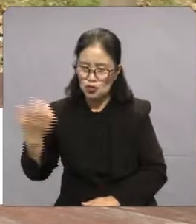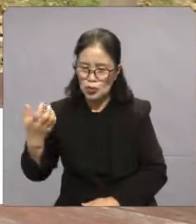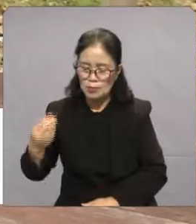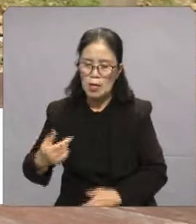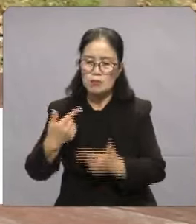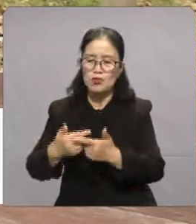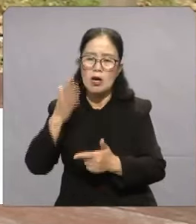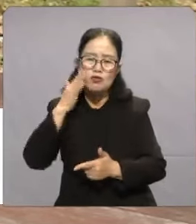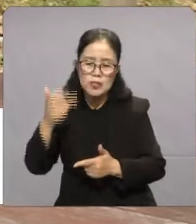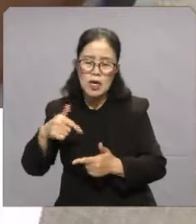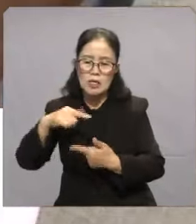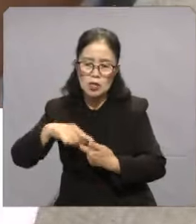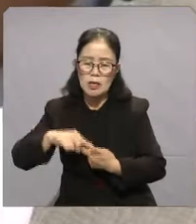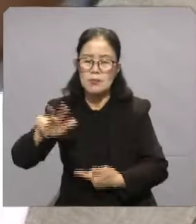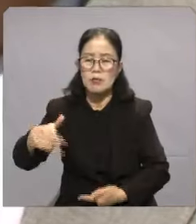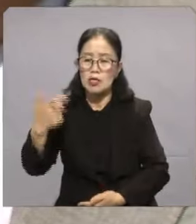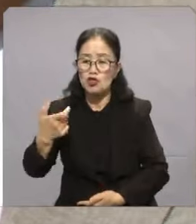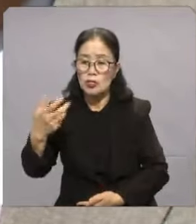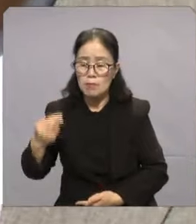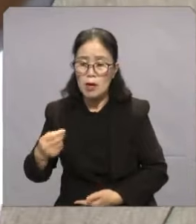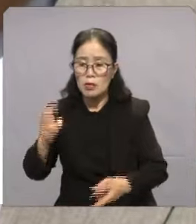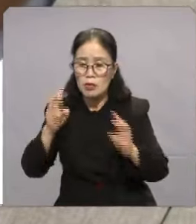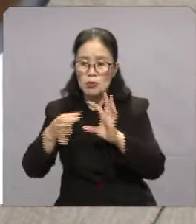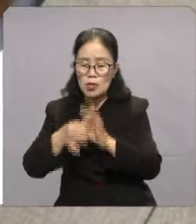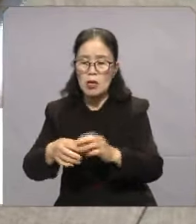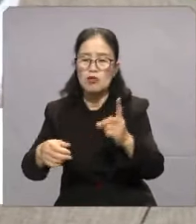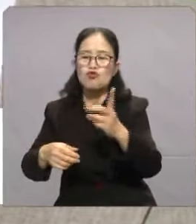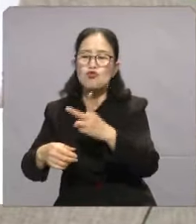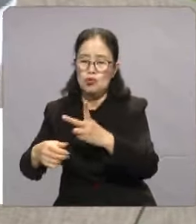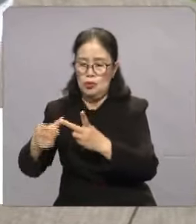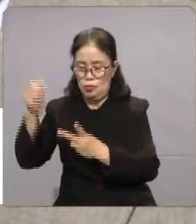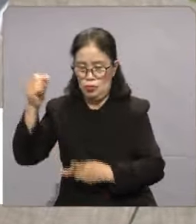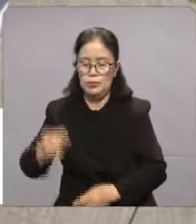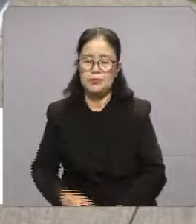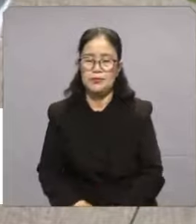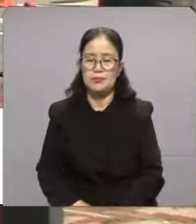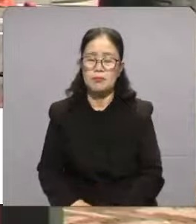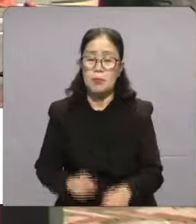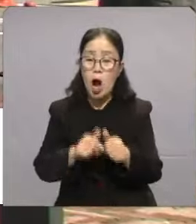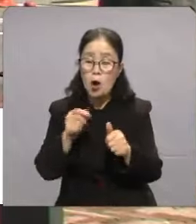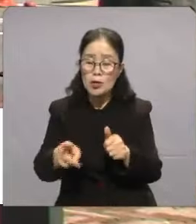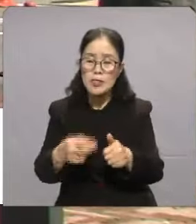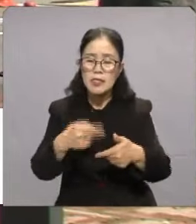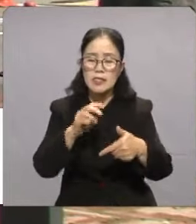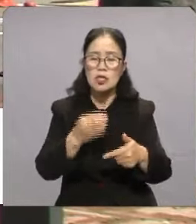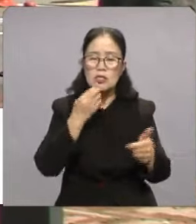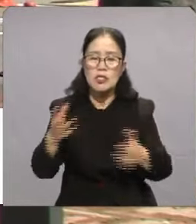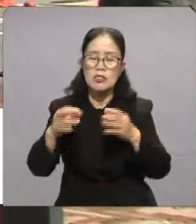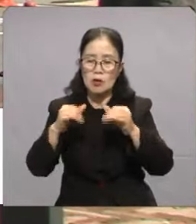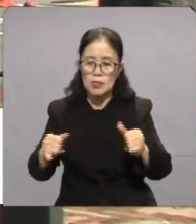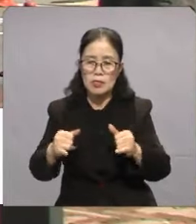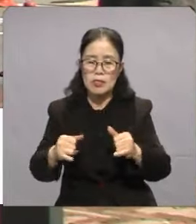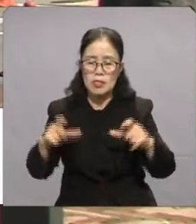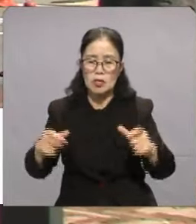부산울산 경남 760만 명에는 제휴사가 두 곳이 선정됐습니다 허 의원은 인천과 경기 지역민들이 지역